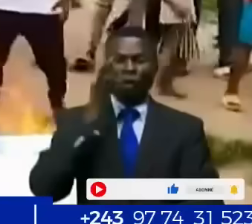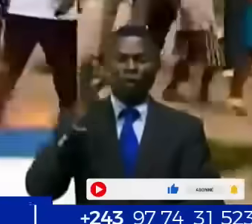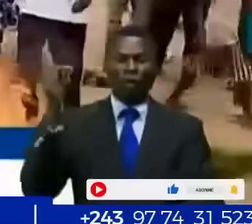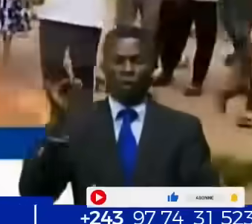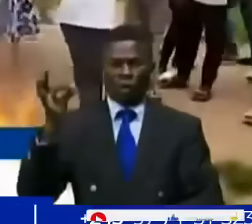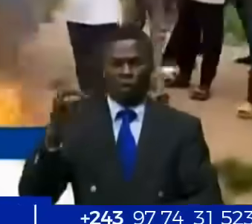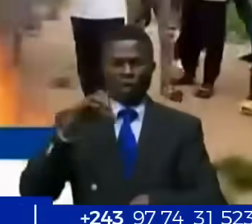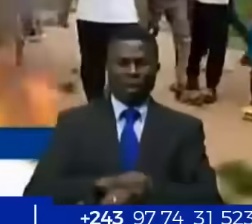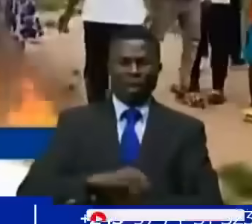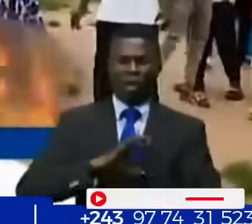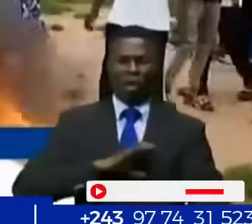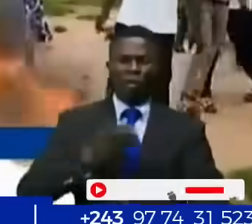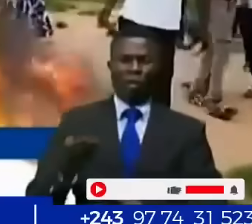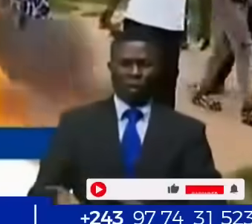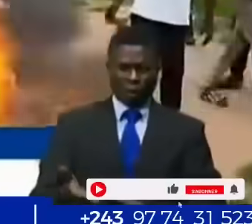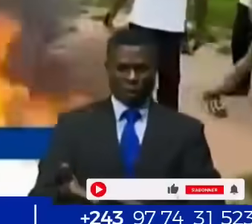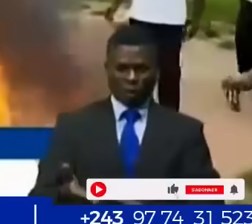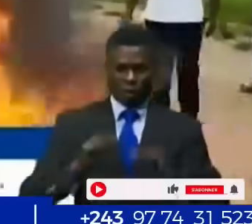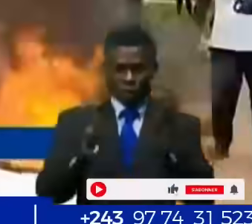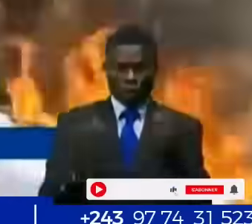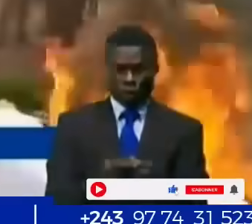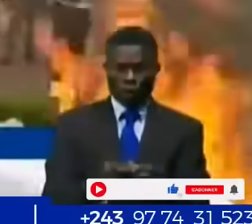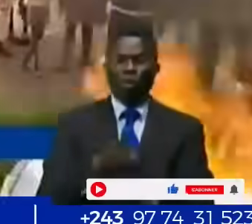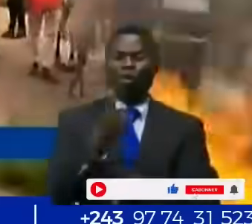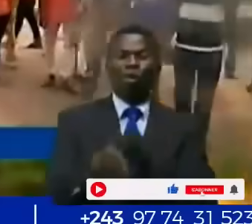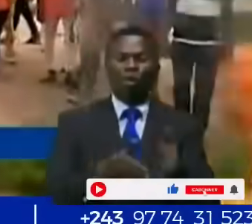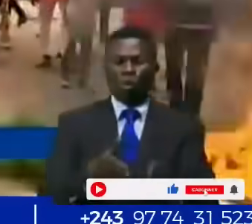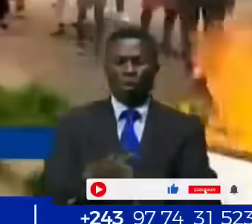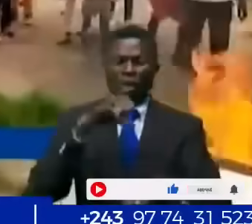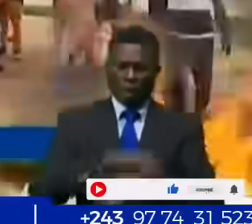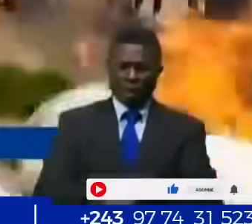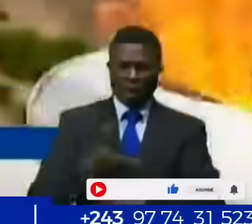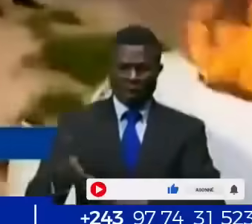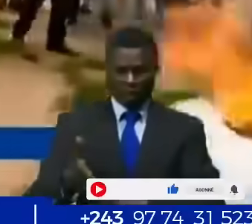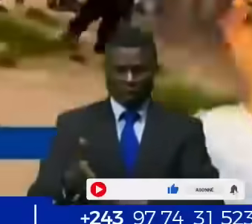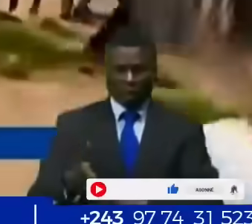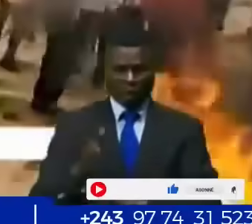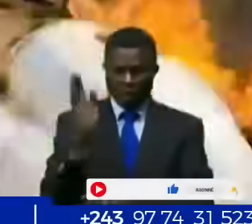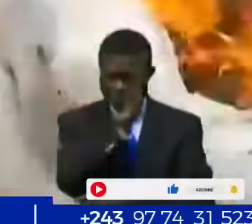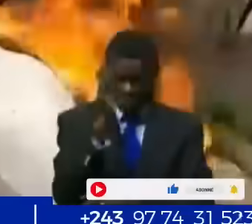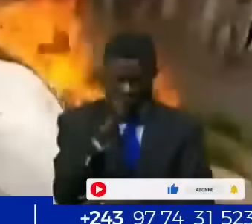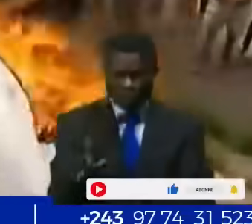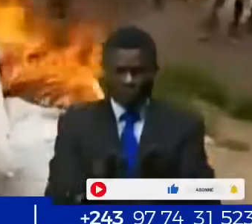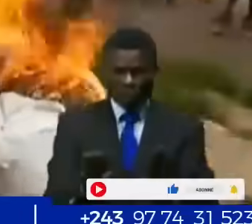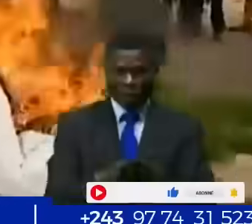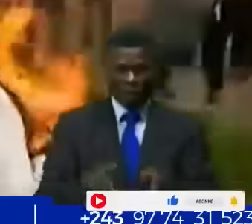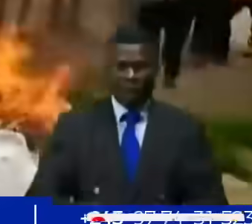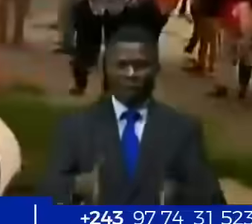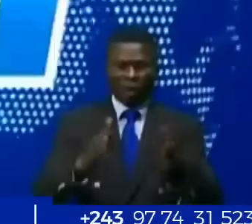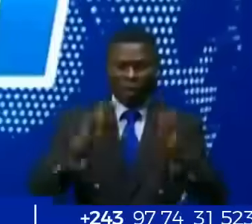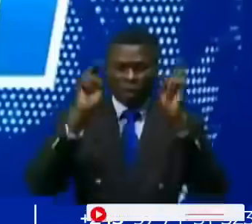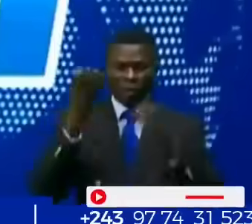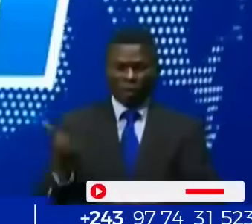les services de sécurité d'un réseau mafieux que la marine a attrapé pendant la patrouille nocturne le long du